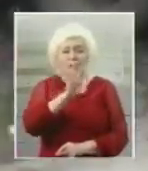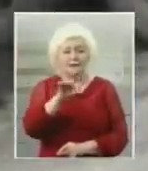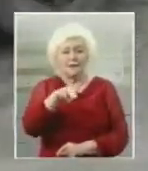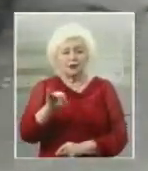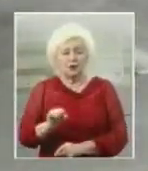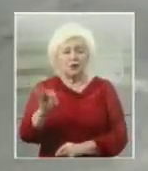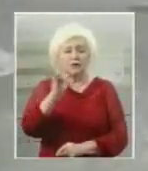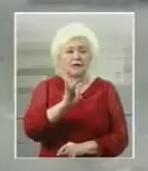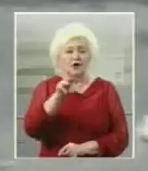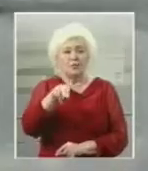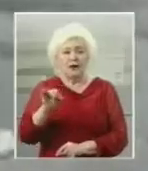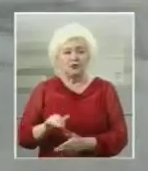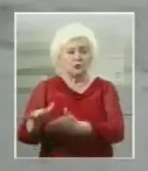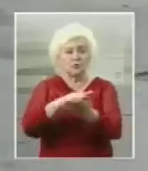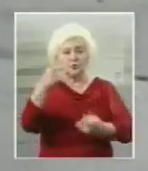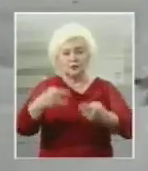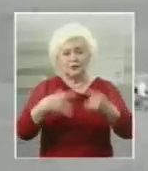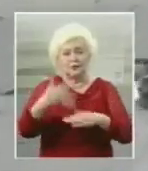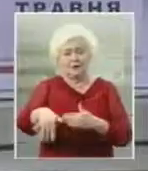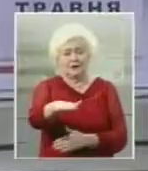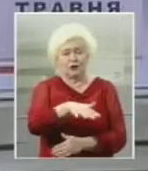Печенко, Суспільне, Херсон.